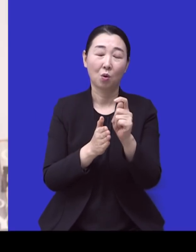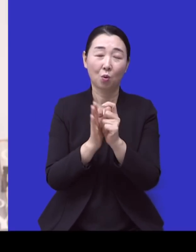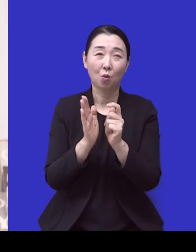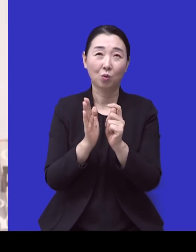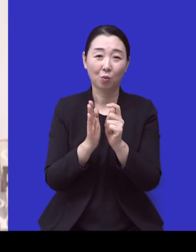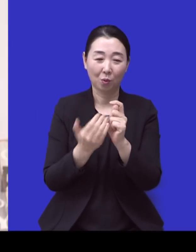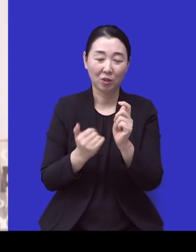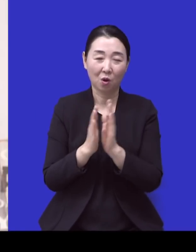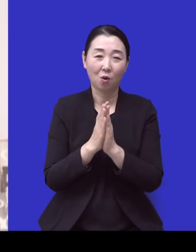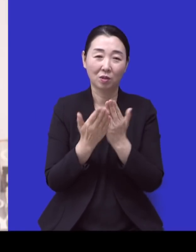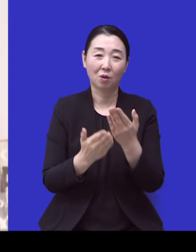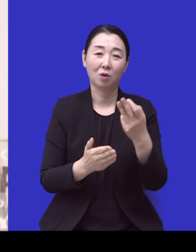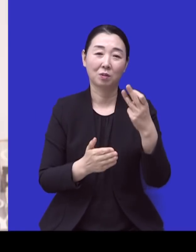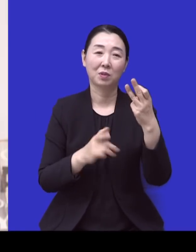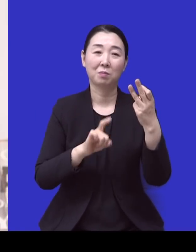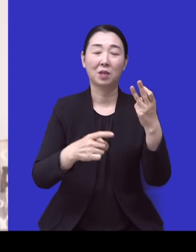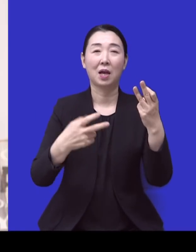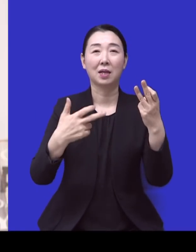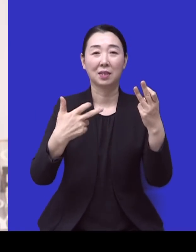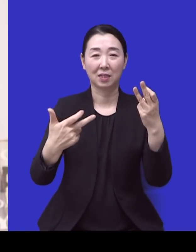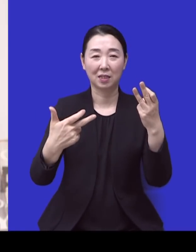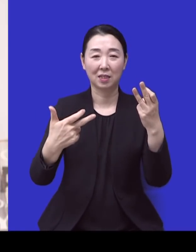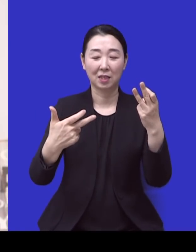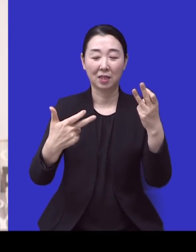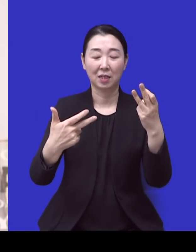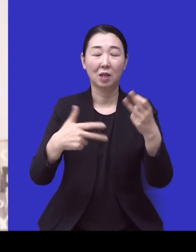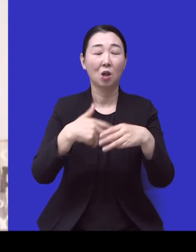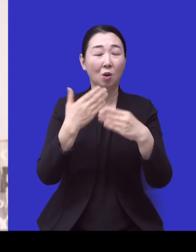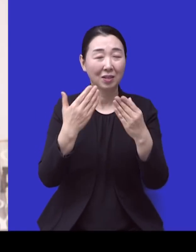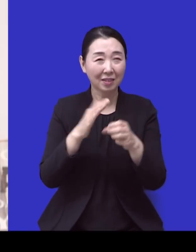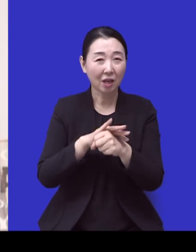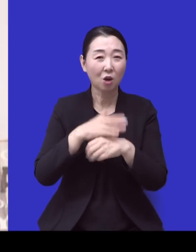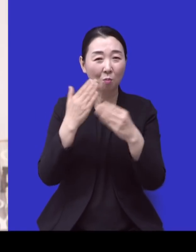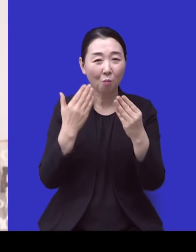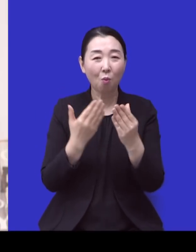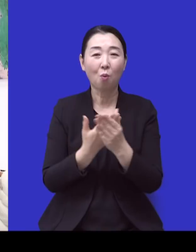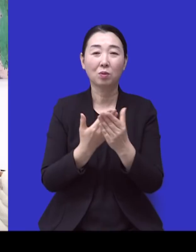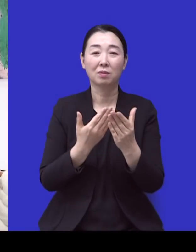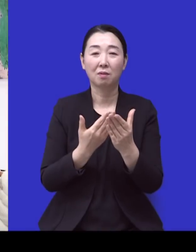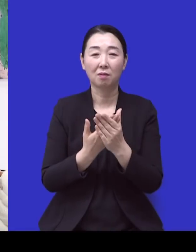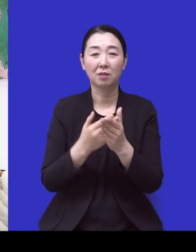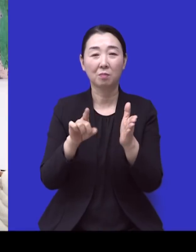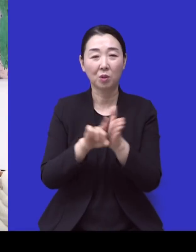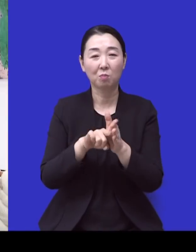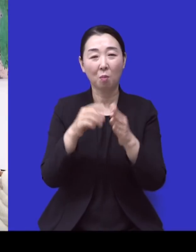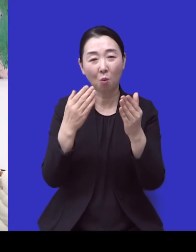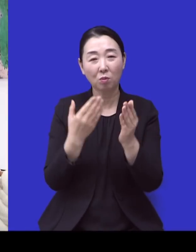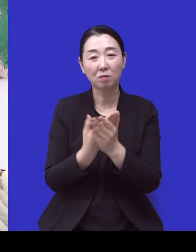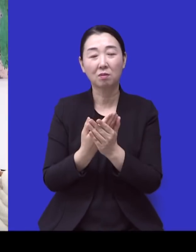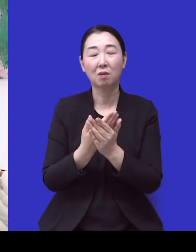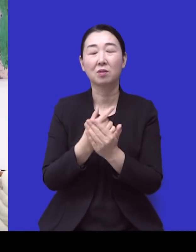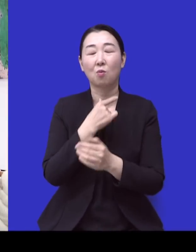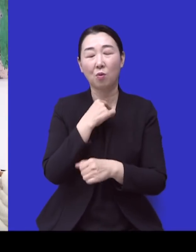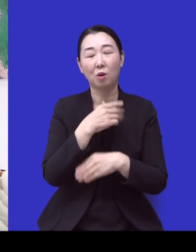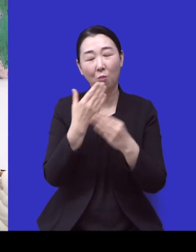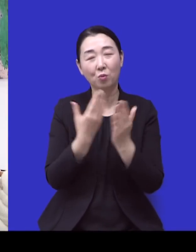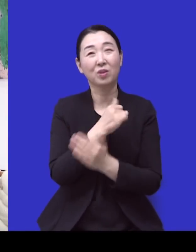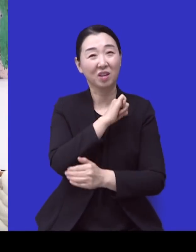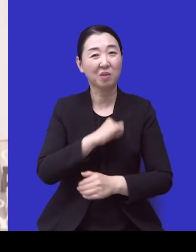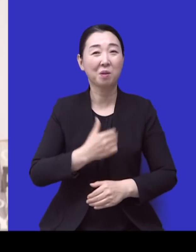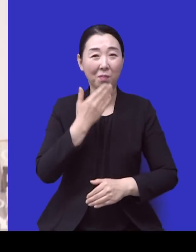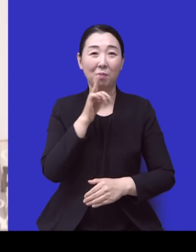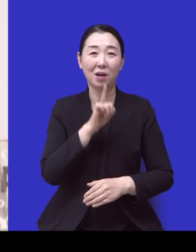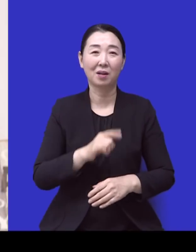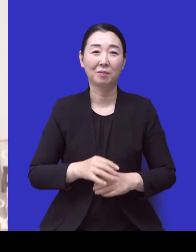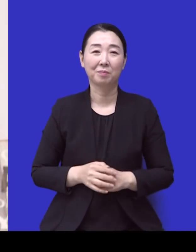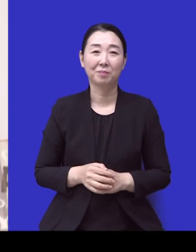7절 말씀인데 예. 사랑은 모든 것을 참으며 모든 것을 믿으며 모든 것을 바라며 모든 것을 견디느니라 라는 말씀이었어요.